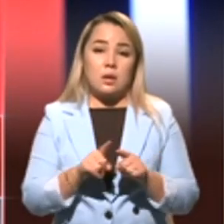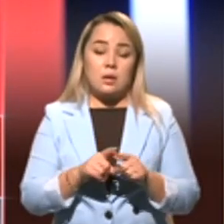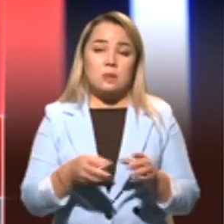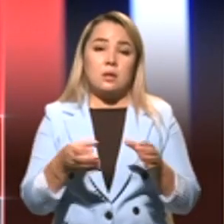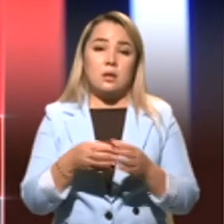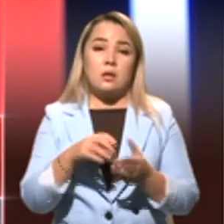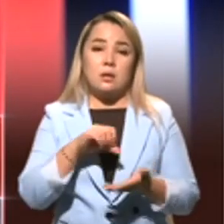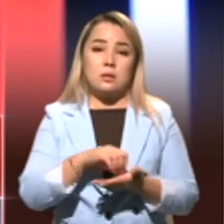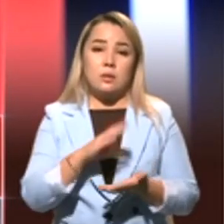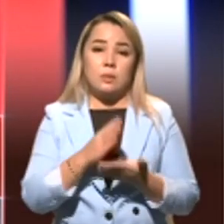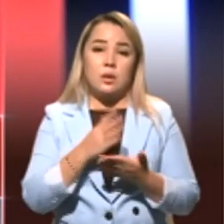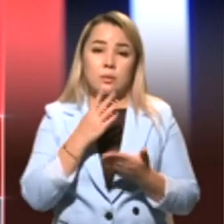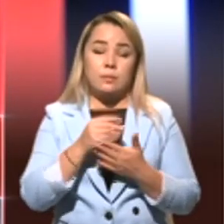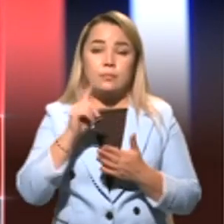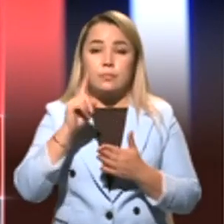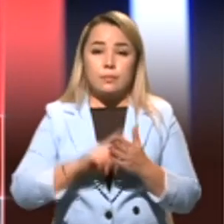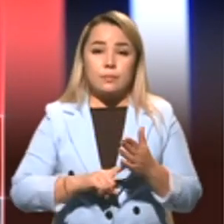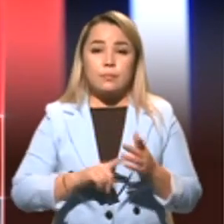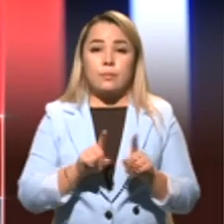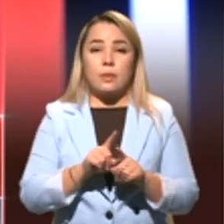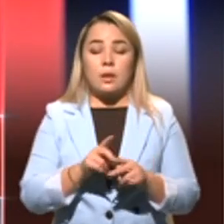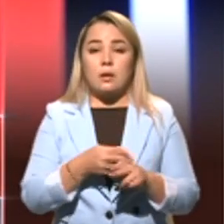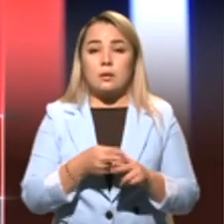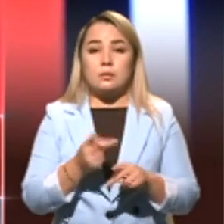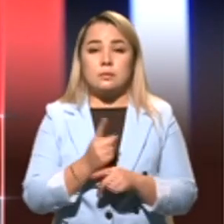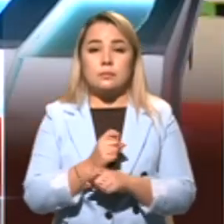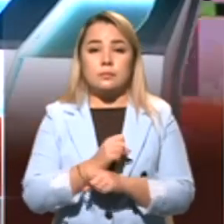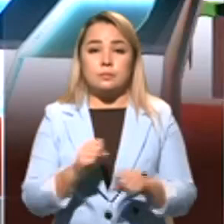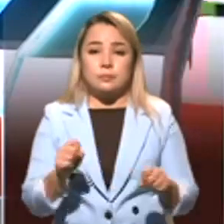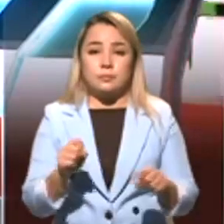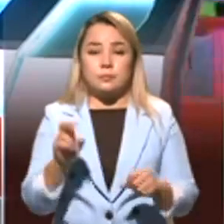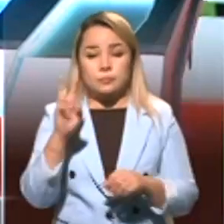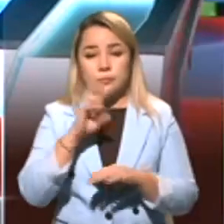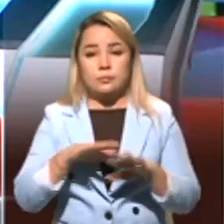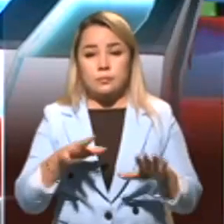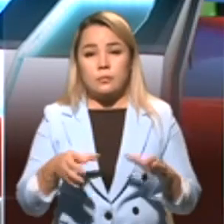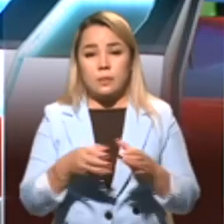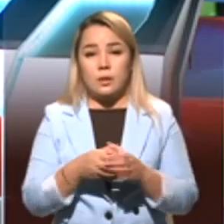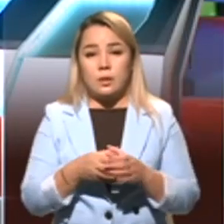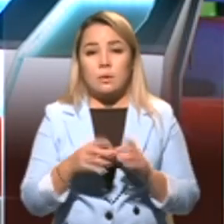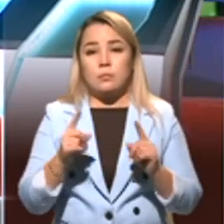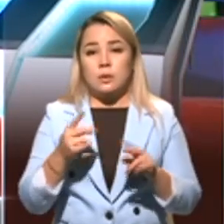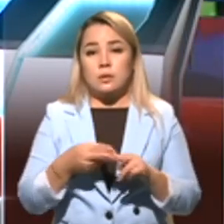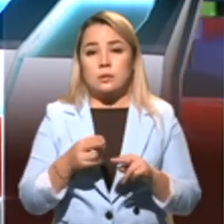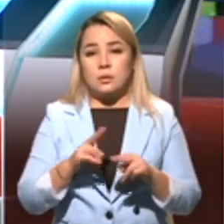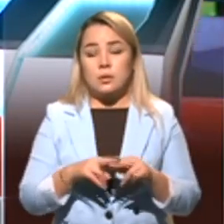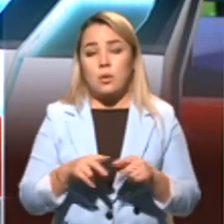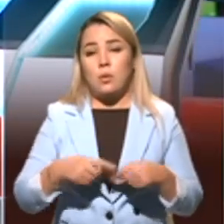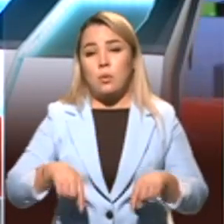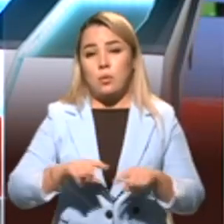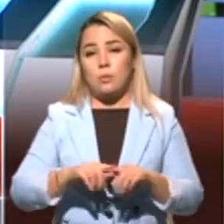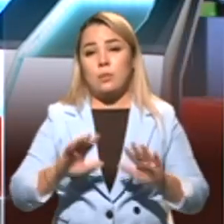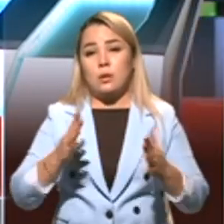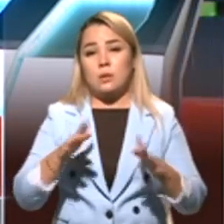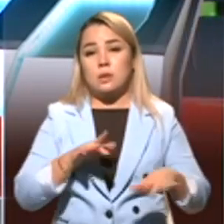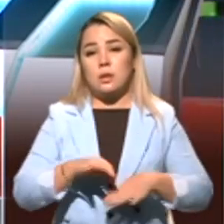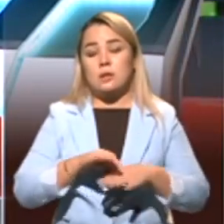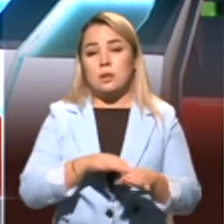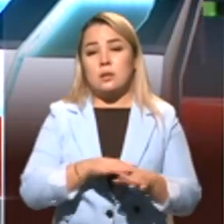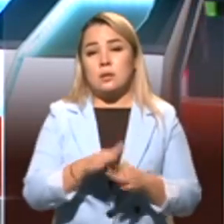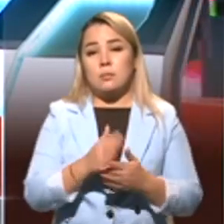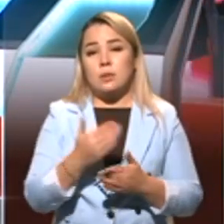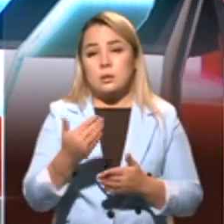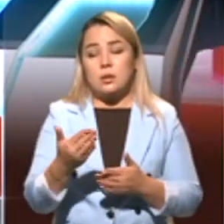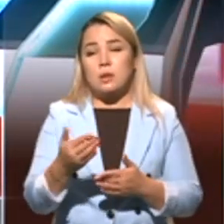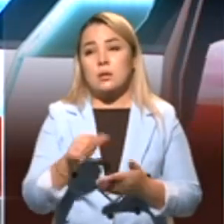деген жалпы дінге араласпау керек деген мемлекет. Иә, қалай араласпаймыз? Өйткені ол қоғамда болып жатқан процестерді, иә?